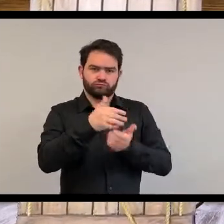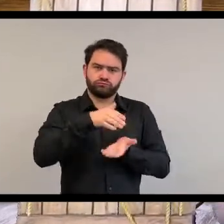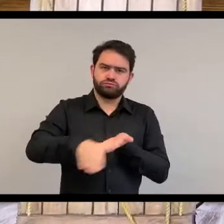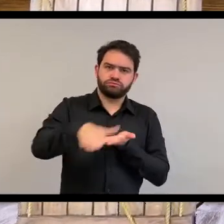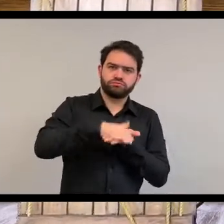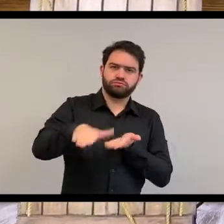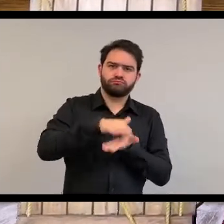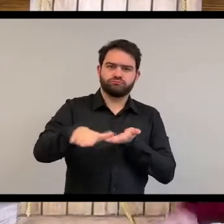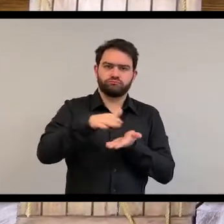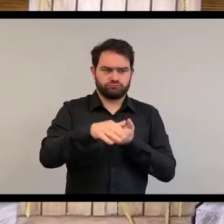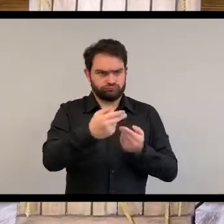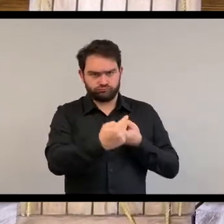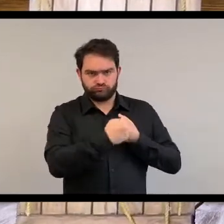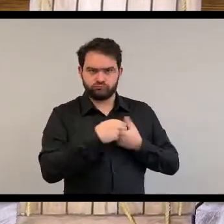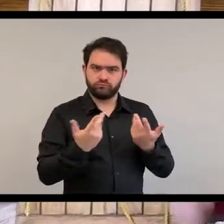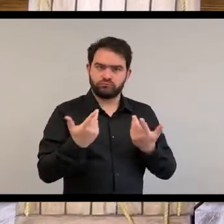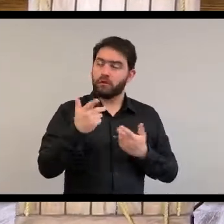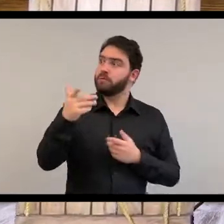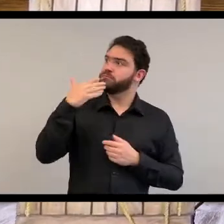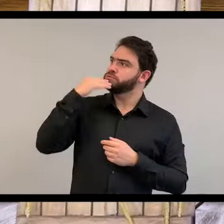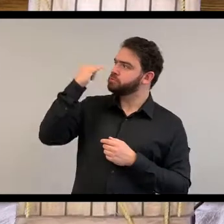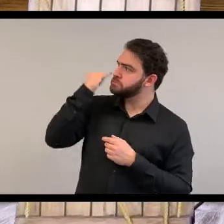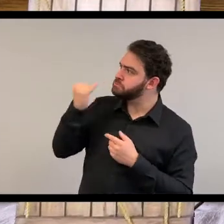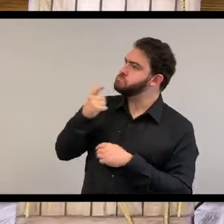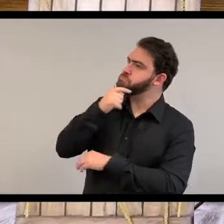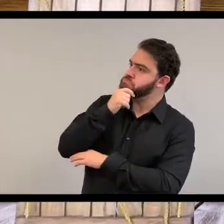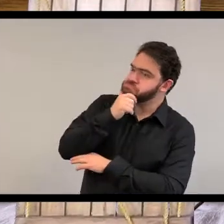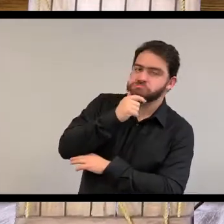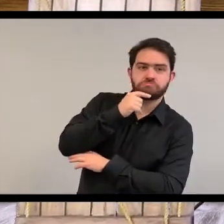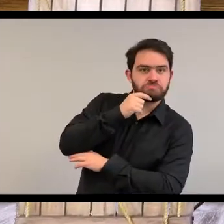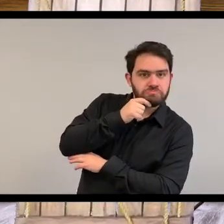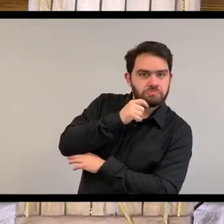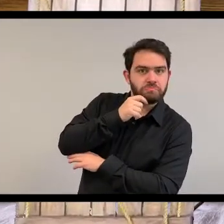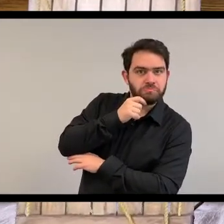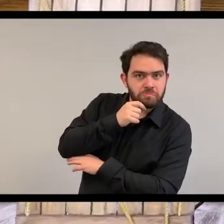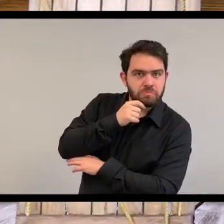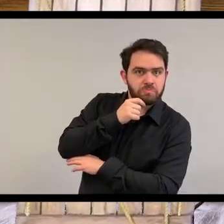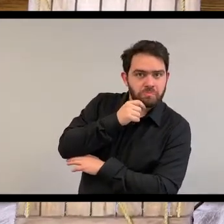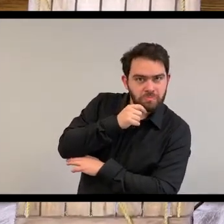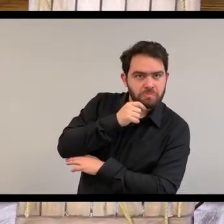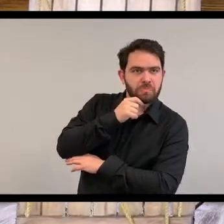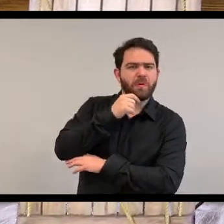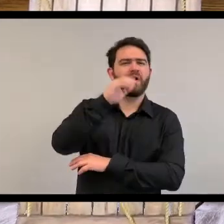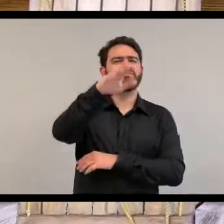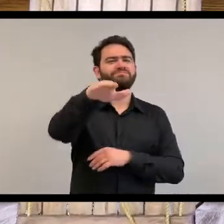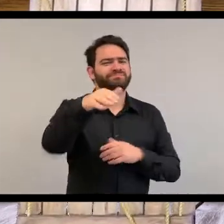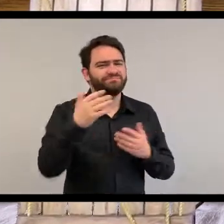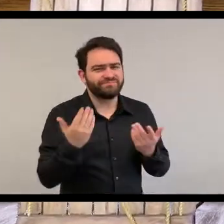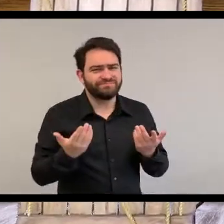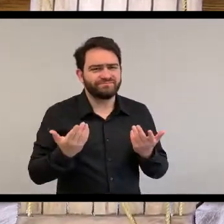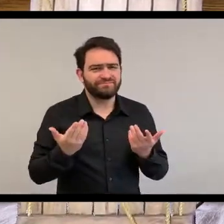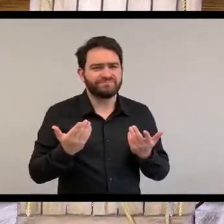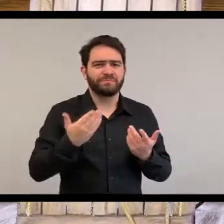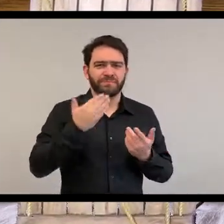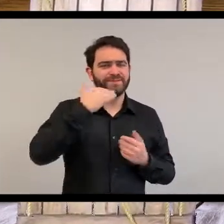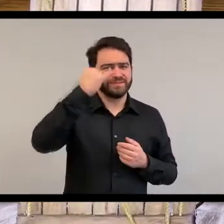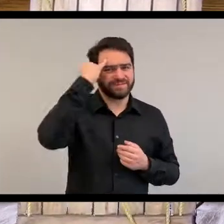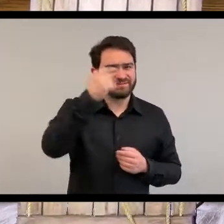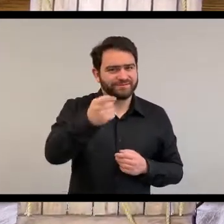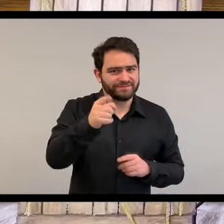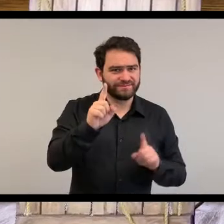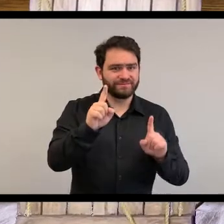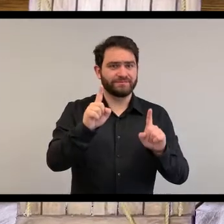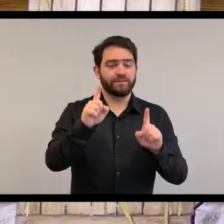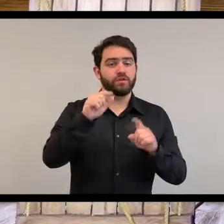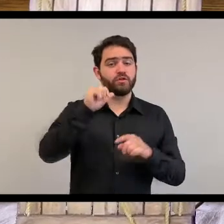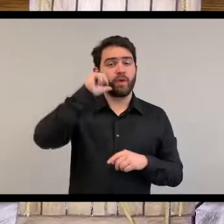connais. On pourrait demander à Luc de venir glisser avec nous. Ah, mais